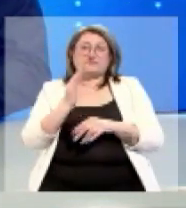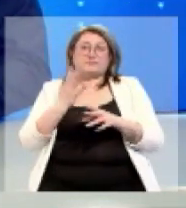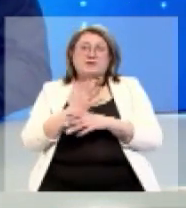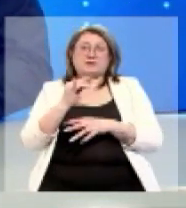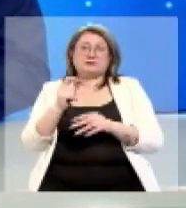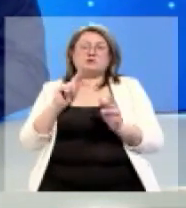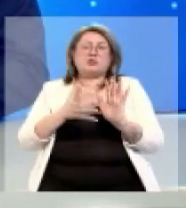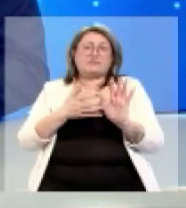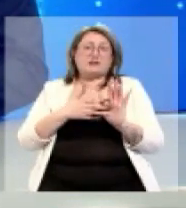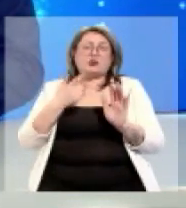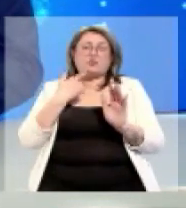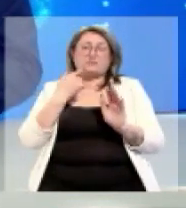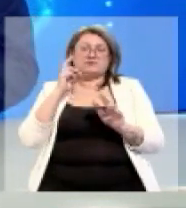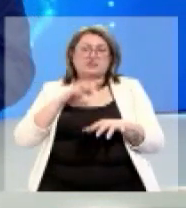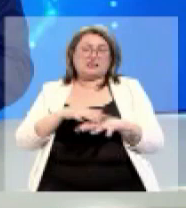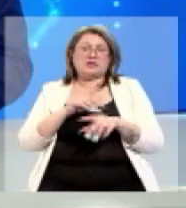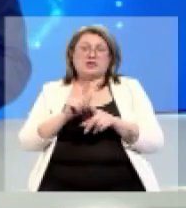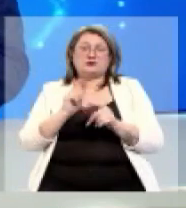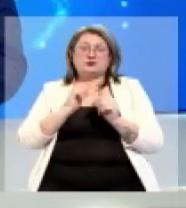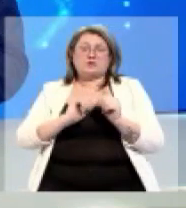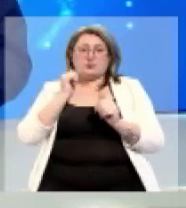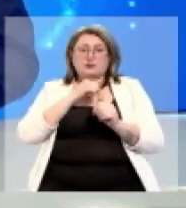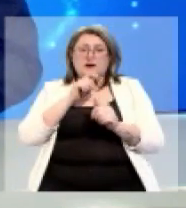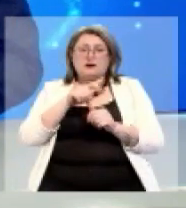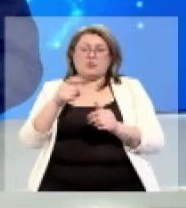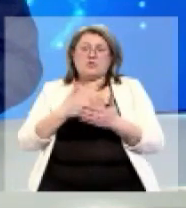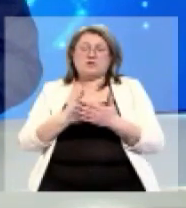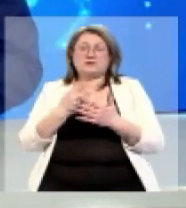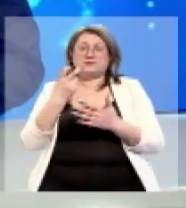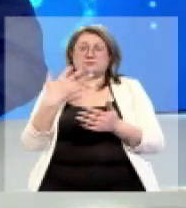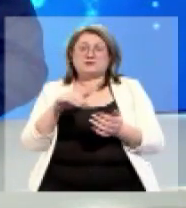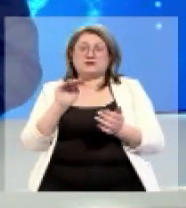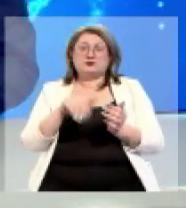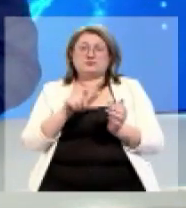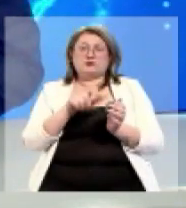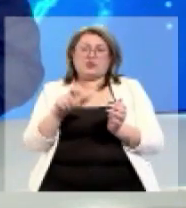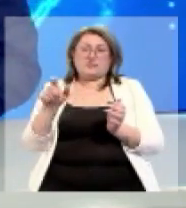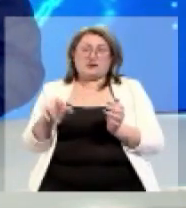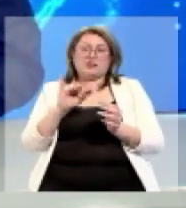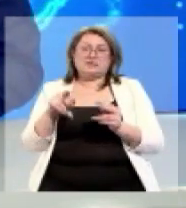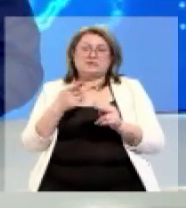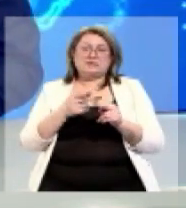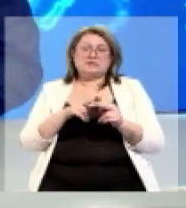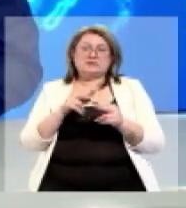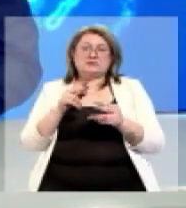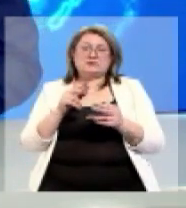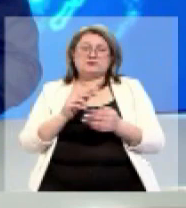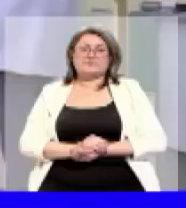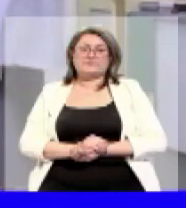отыр. Мәселен, елімізде жыл сайын 250 мыңға жуық адам донор болады. Оның 47% тұрақты донор